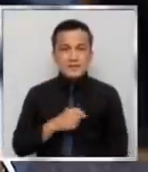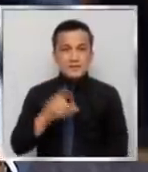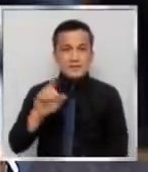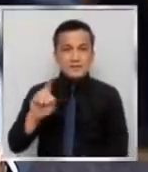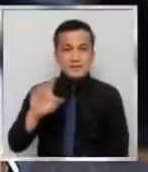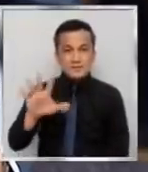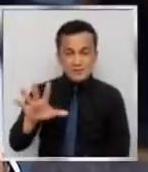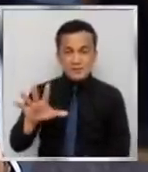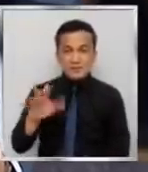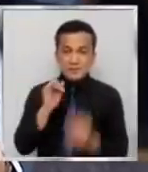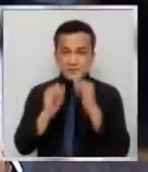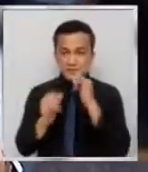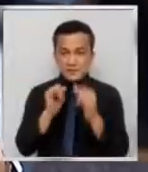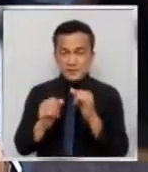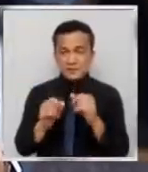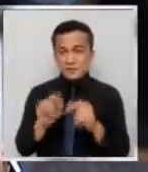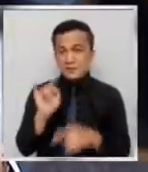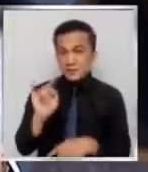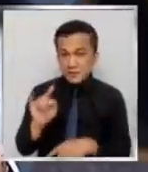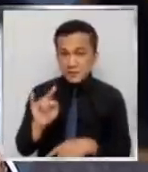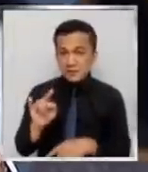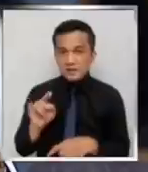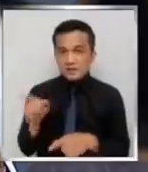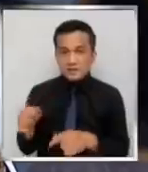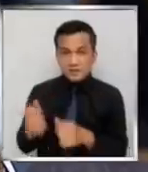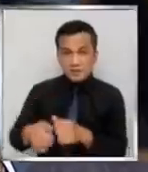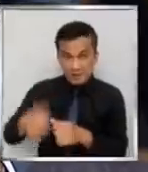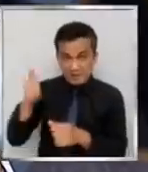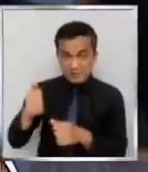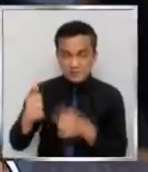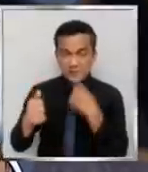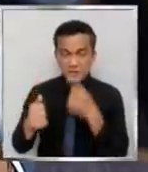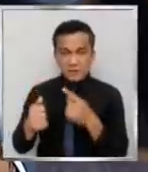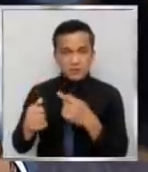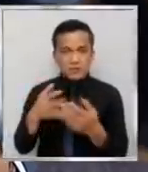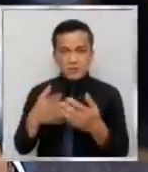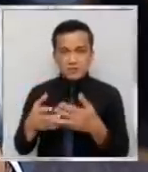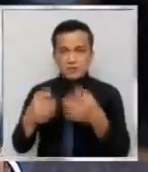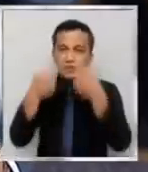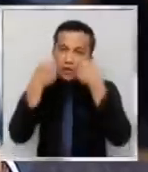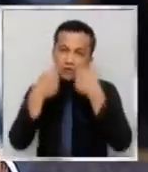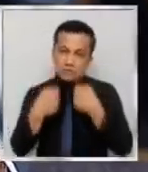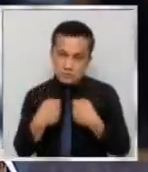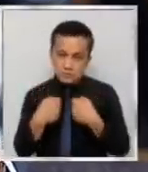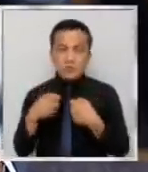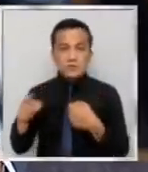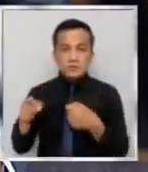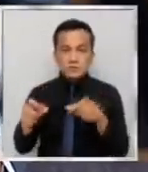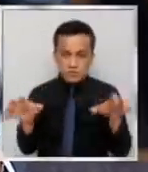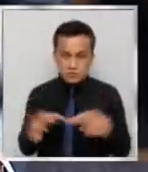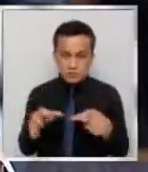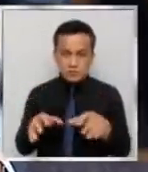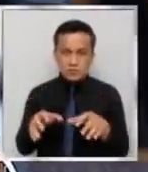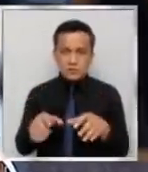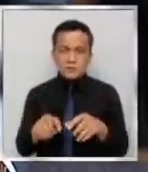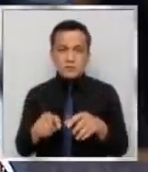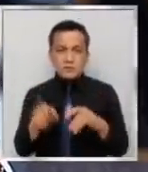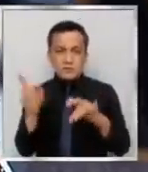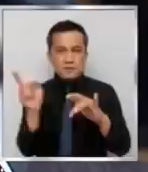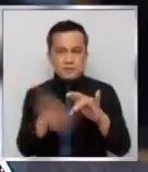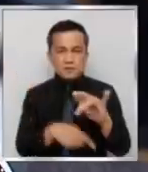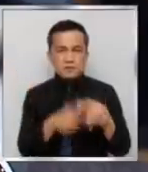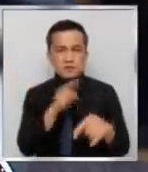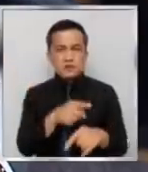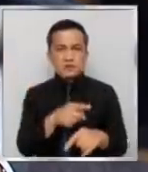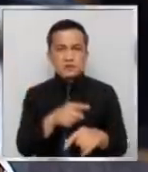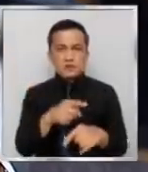media. Kung sakali raw na pala rin siyang manalo kahit nakapiit, magiging aktibo raw siya sa pagpapanagot kay Pangulong Duterte. Tunghayan